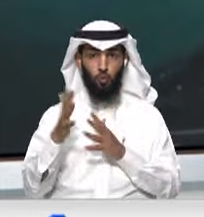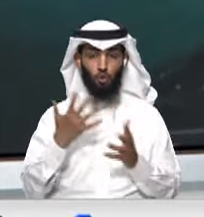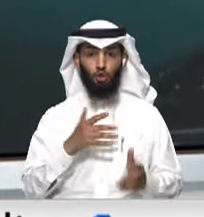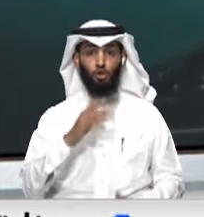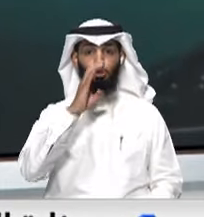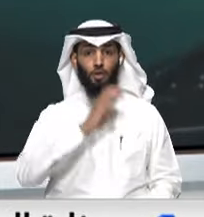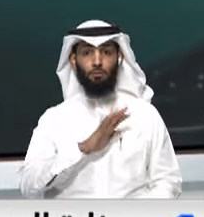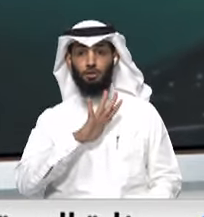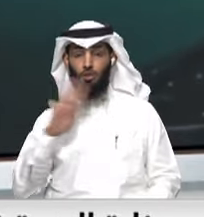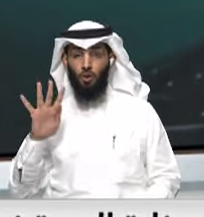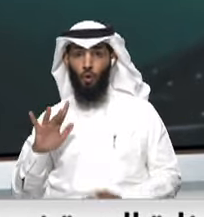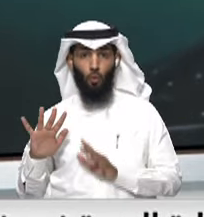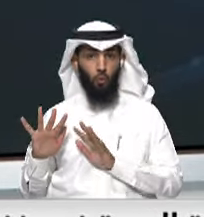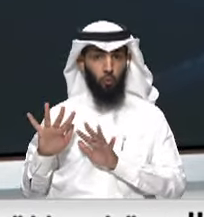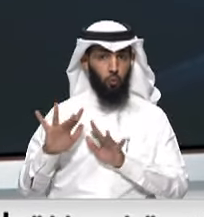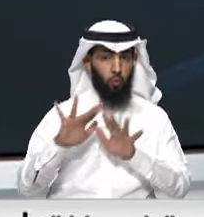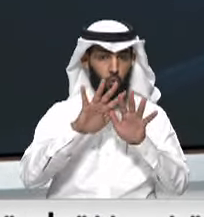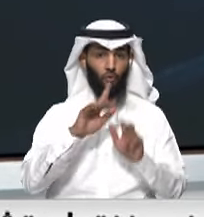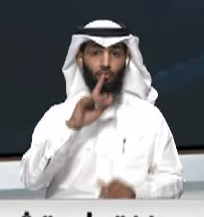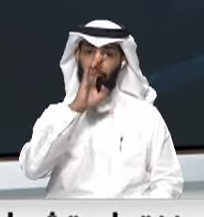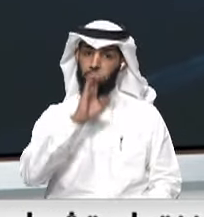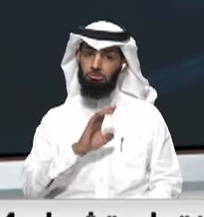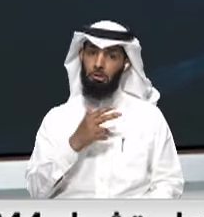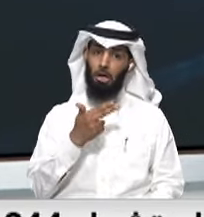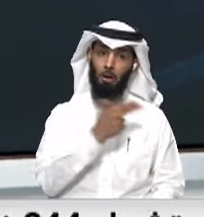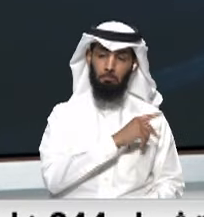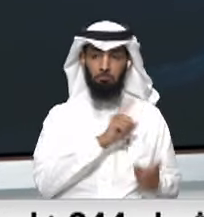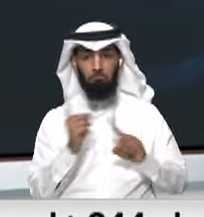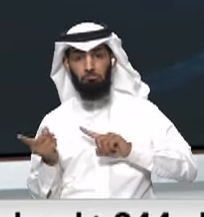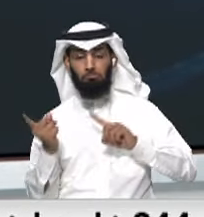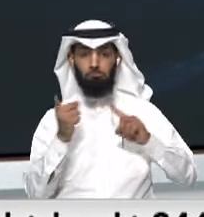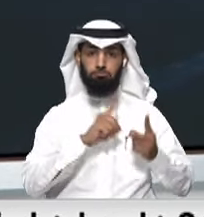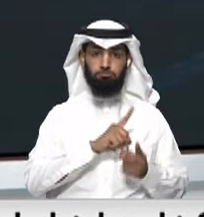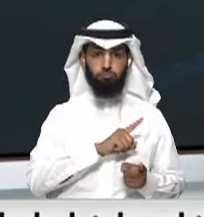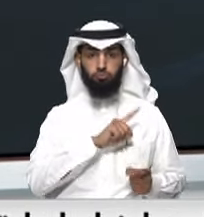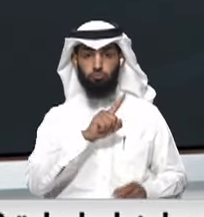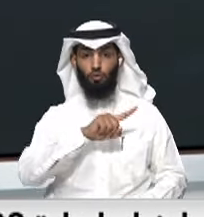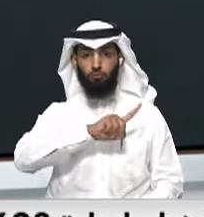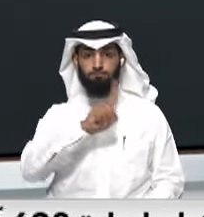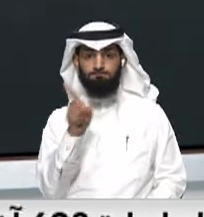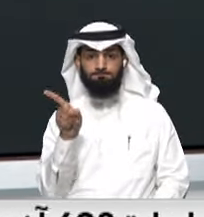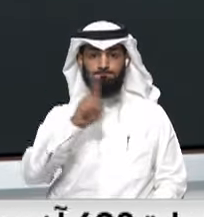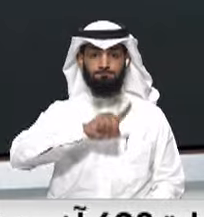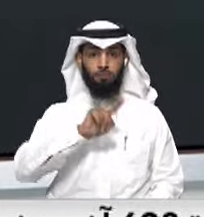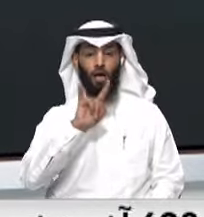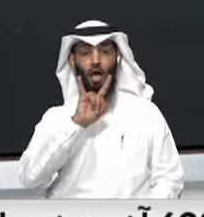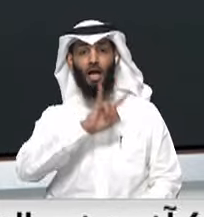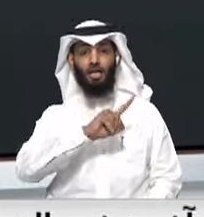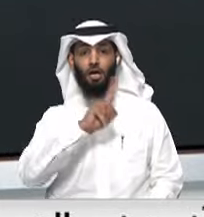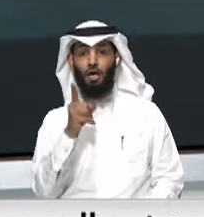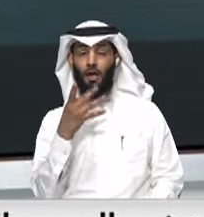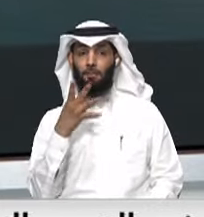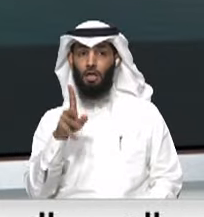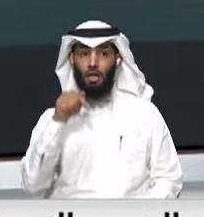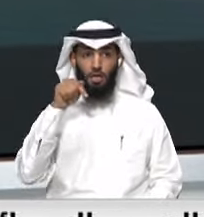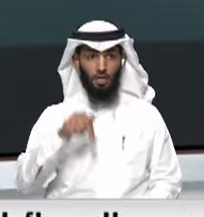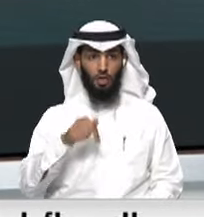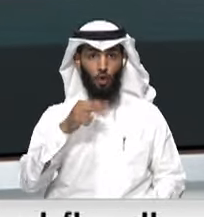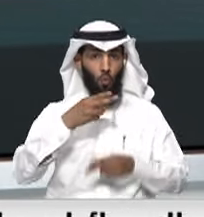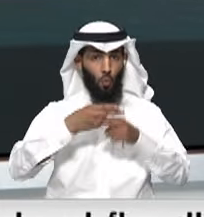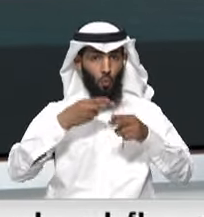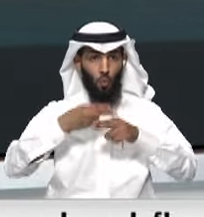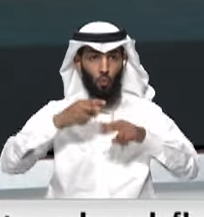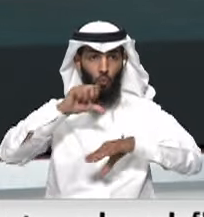جنوبيه غربيه خفيفه الى معتدله تنشط على فترات من 10 ل 40 م في الساعه حاله الطقس حاليا في مدينه